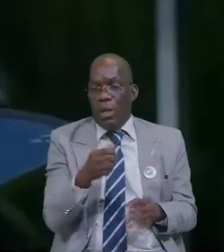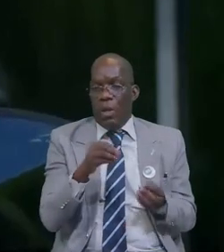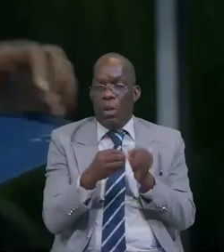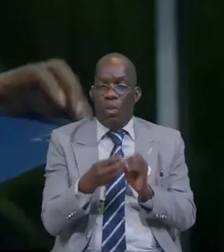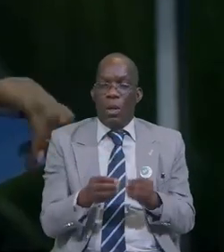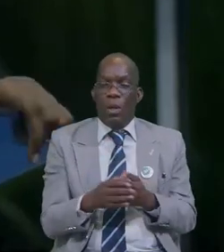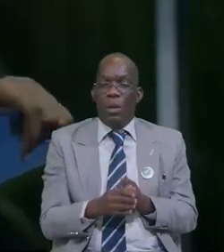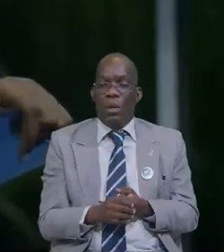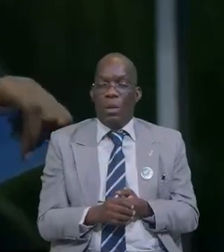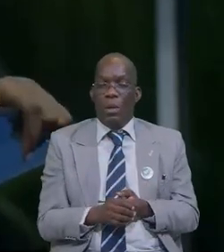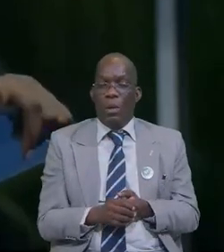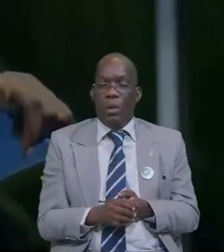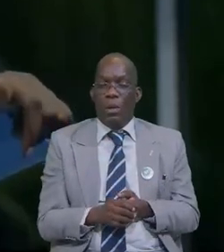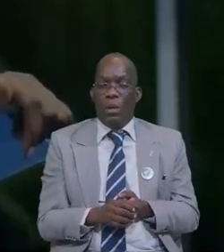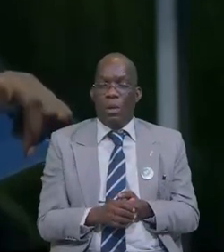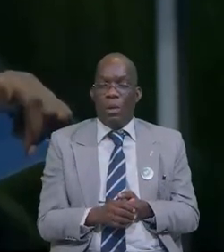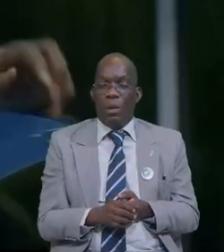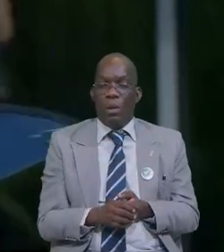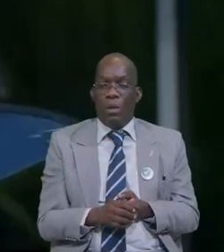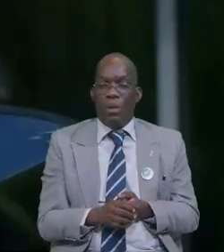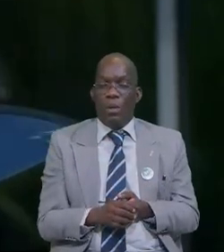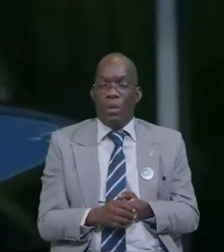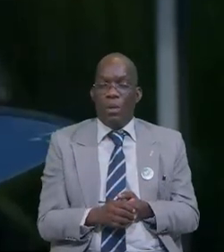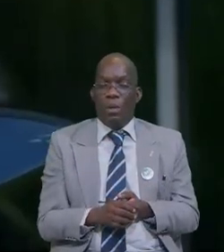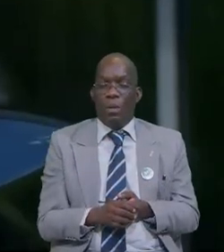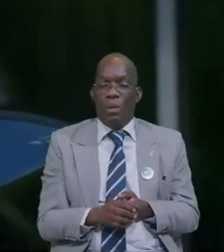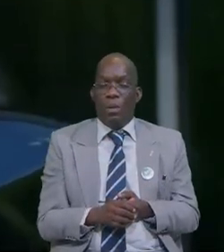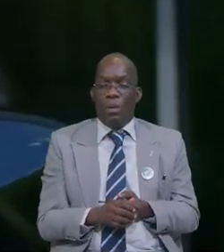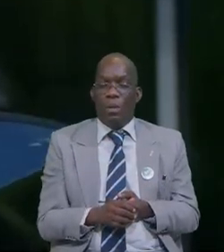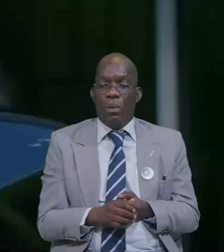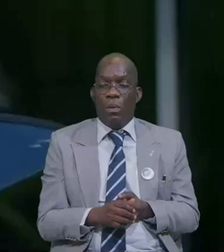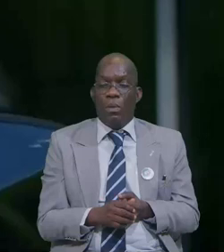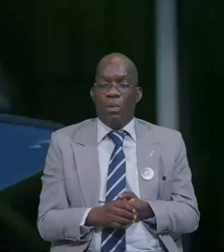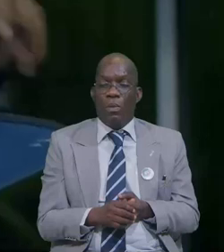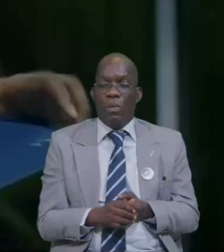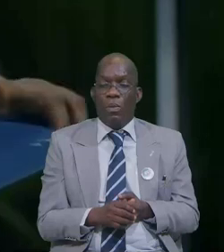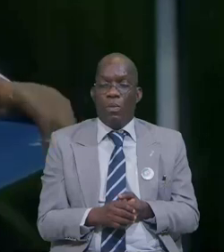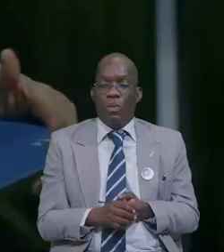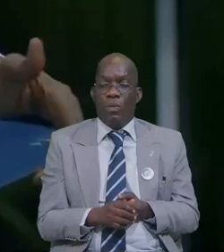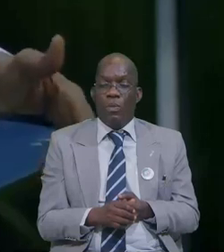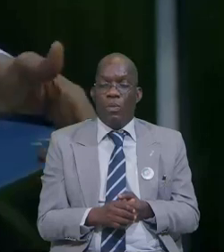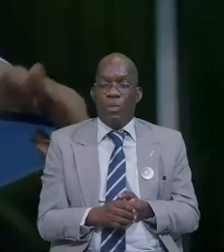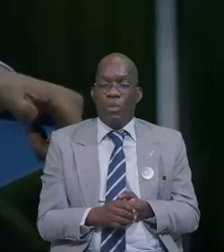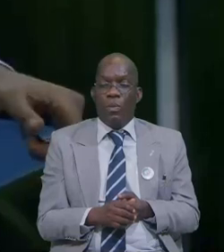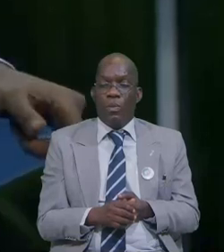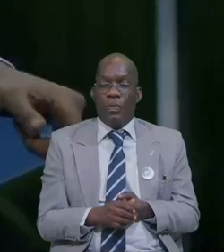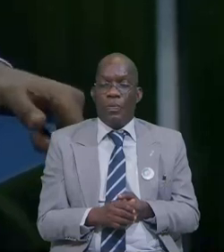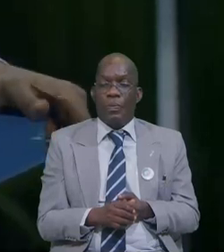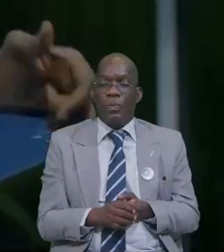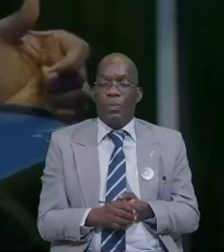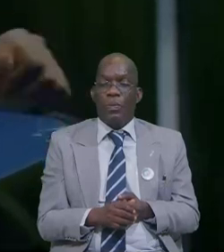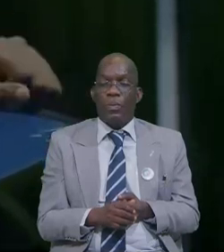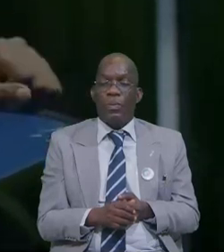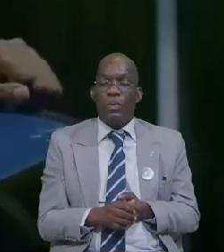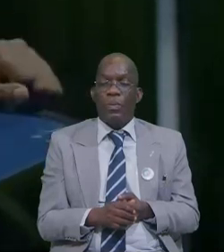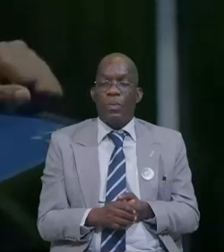correctement les informations demandées. Les numéros de téléphone qui marchent, parce que nous devons les contacter par